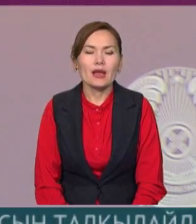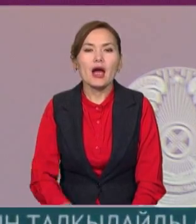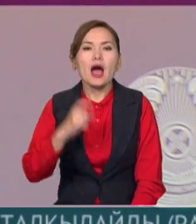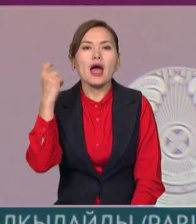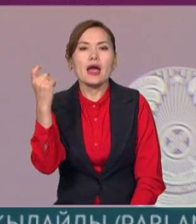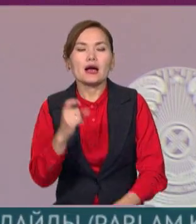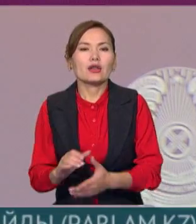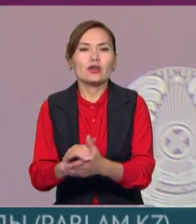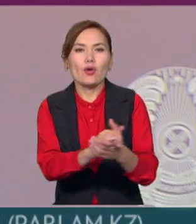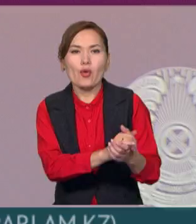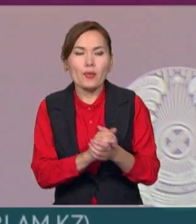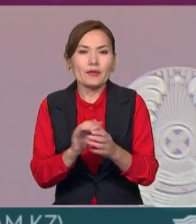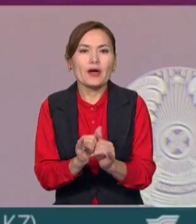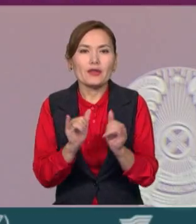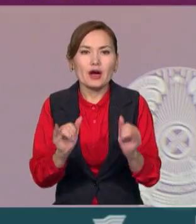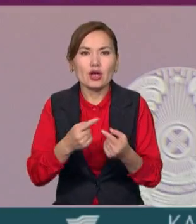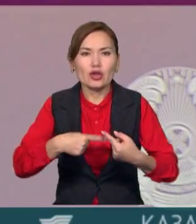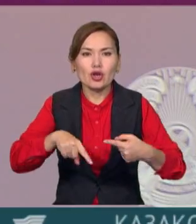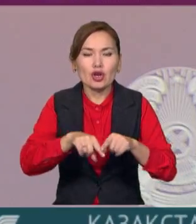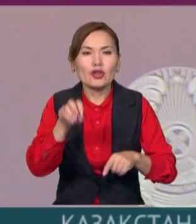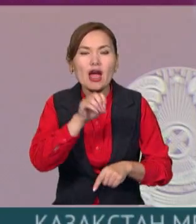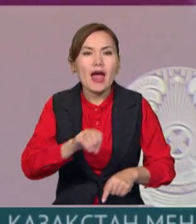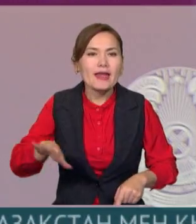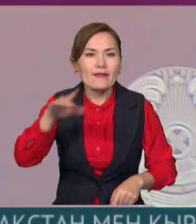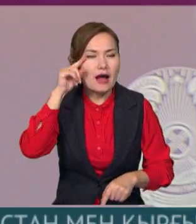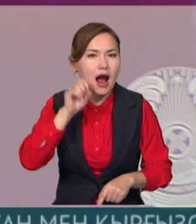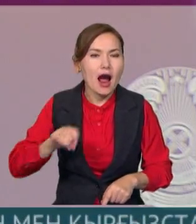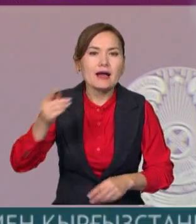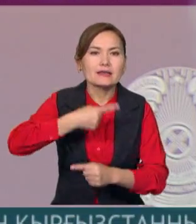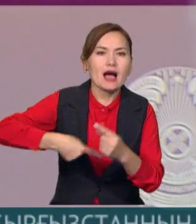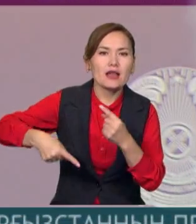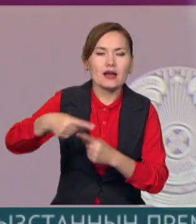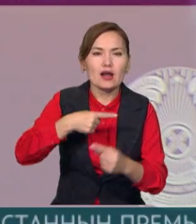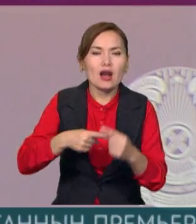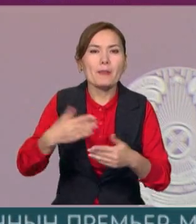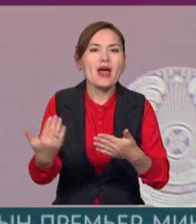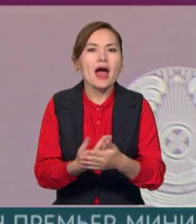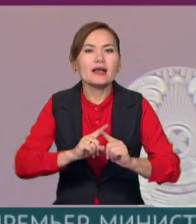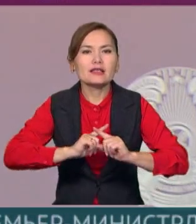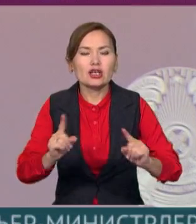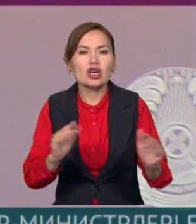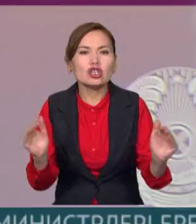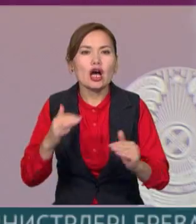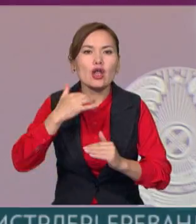Экономикалық ынтымақтастық және даму ұйымы Евразия мемлекеттеріндегі кәсіпкерліктің, инновацияның, шағын және орта